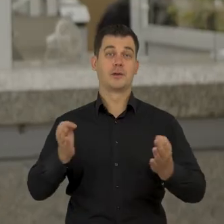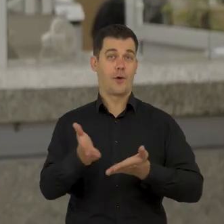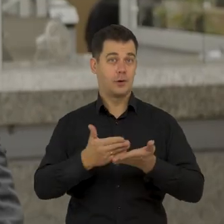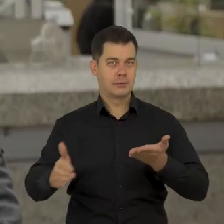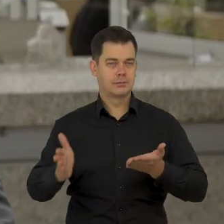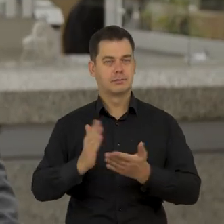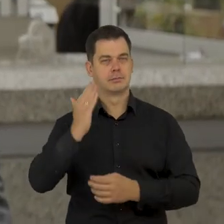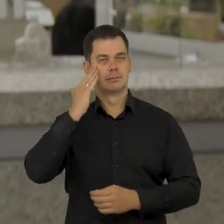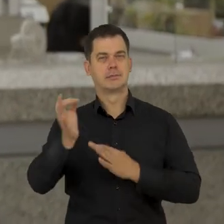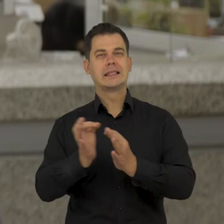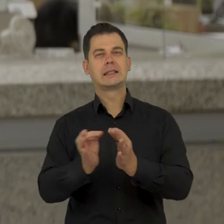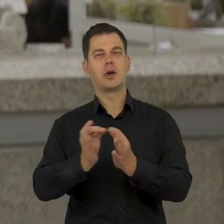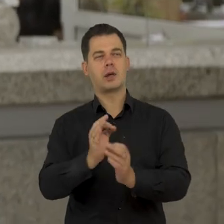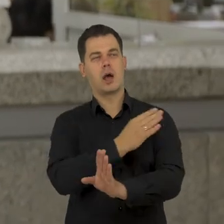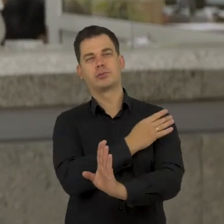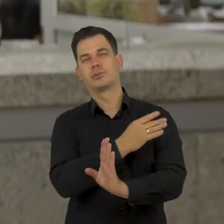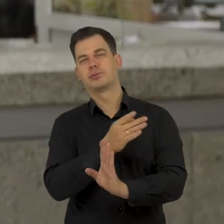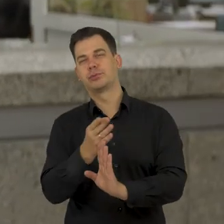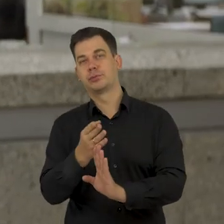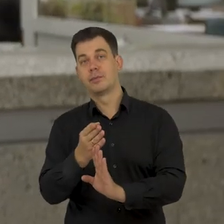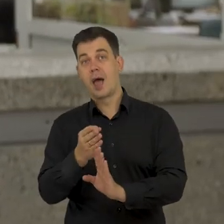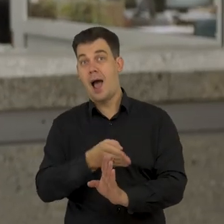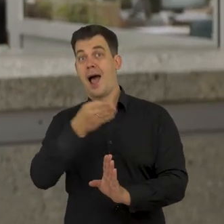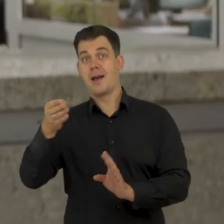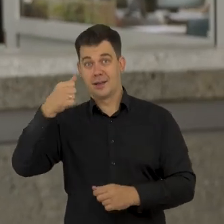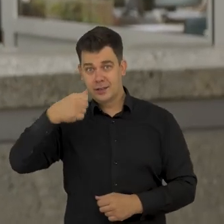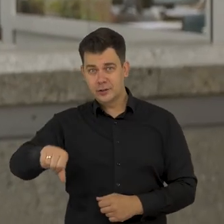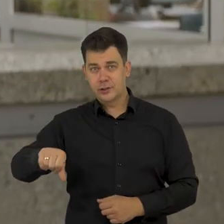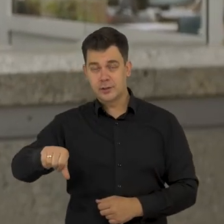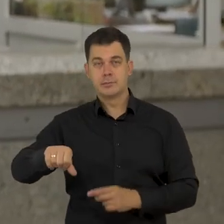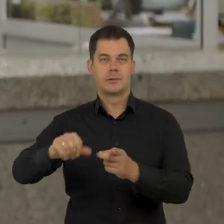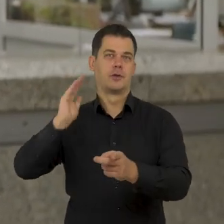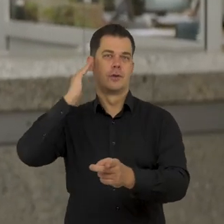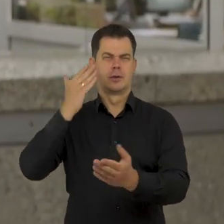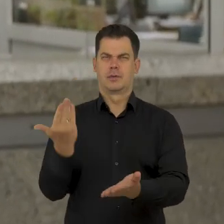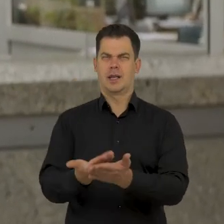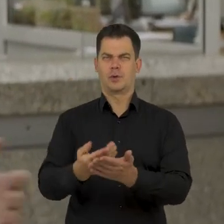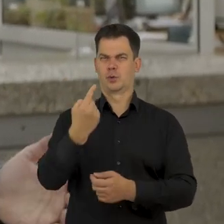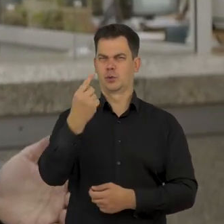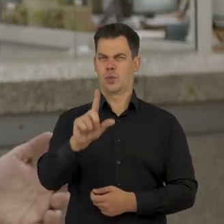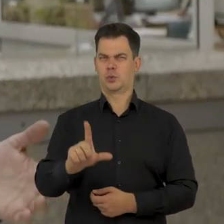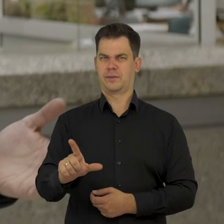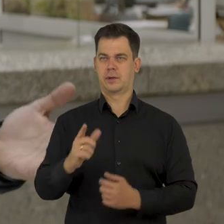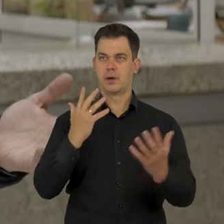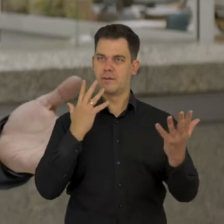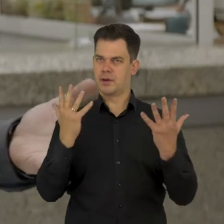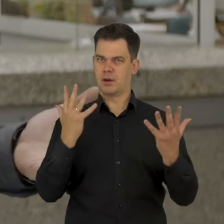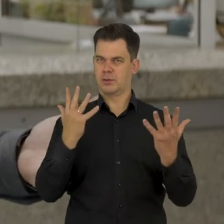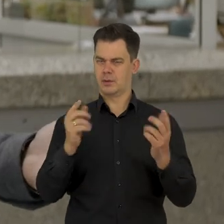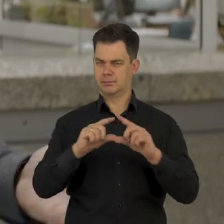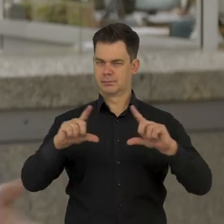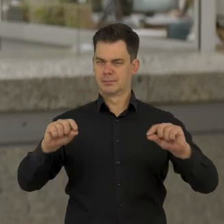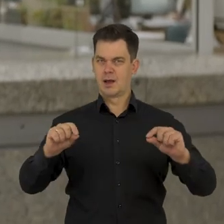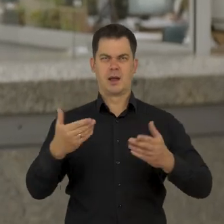Po dzisiejszym odcinku poznaliśmy historię złotego. Natomiast już za tydzień dowiemy się, dlaczego złoty wygląda tak,